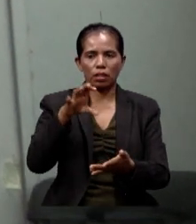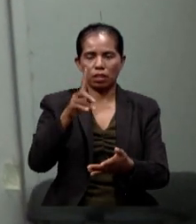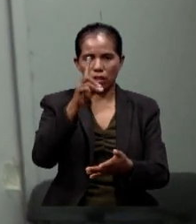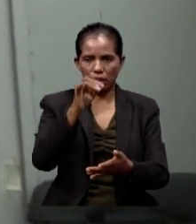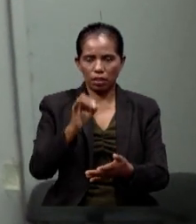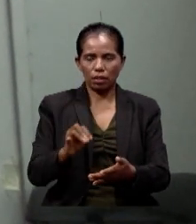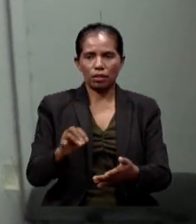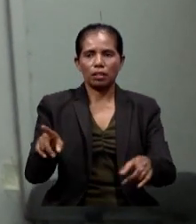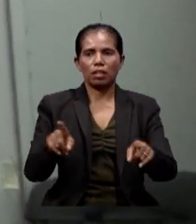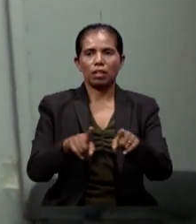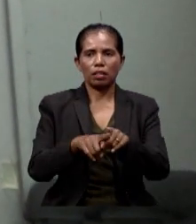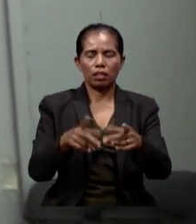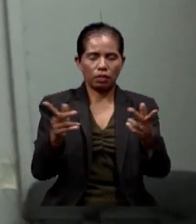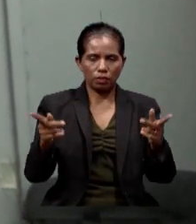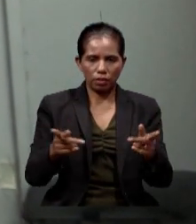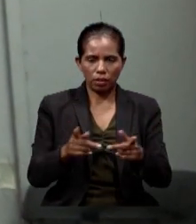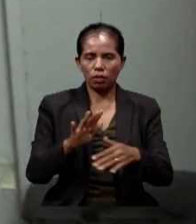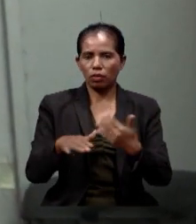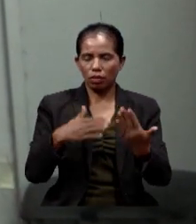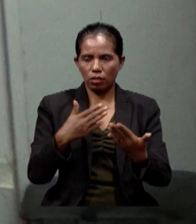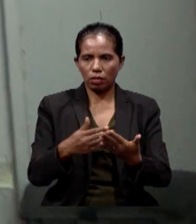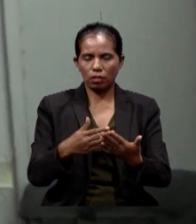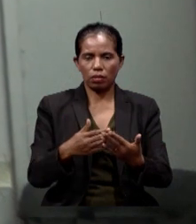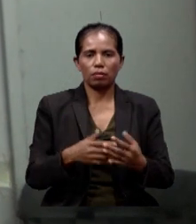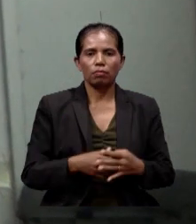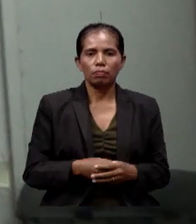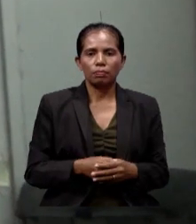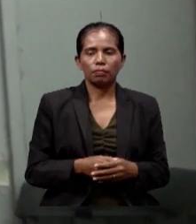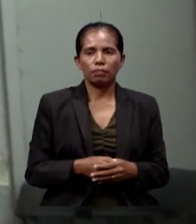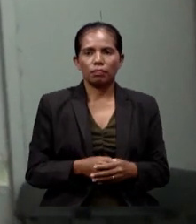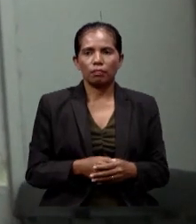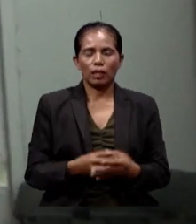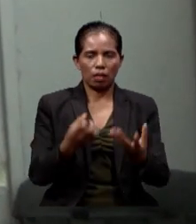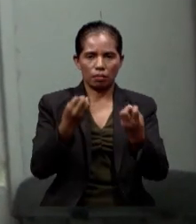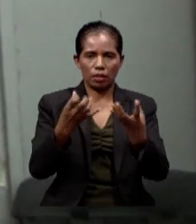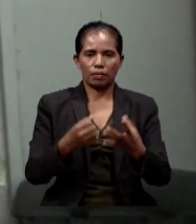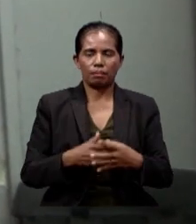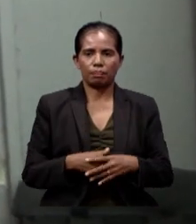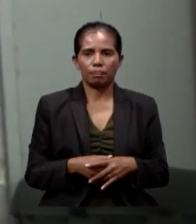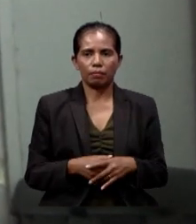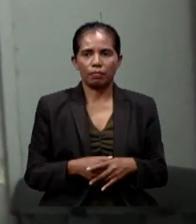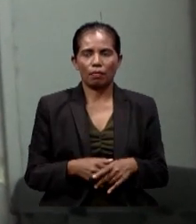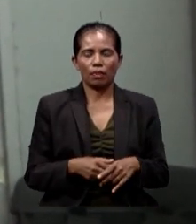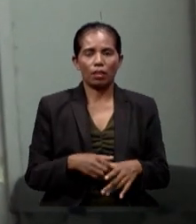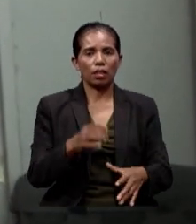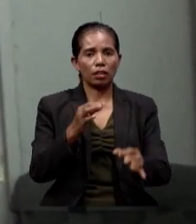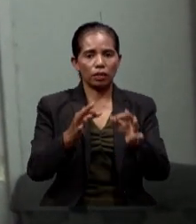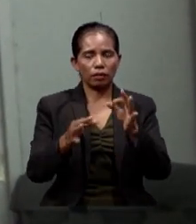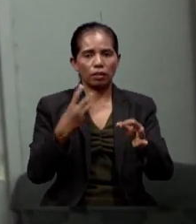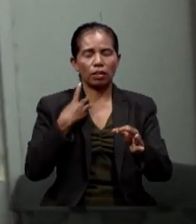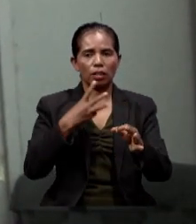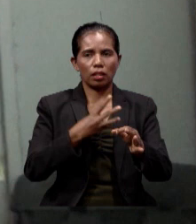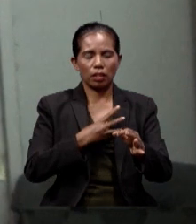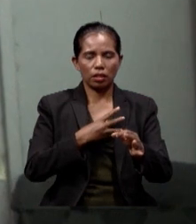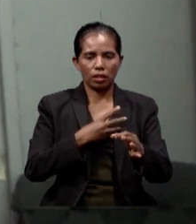larane ane sam punto di koleksam miniane ni barak los mas kuando ita fo volta i